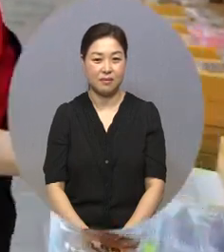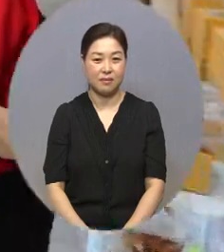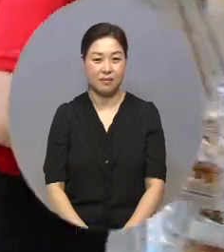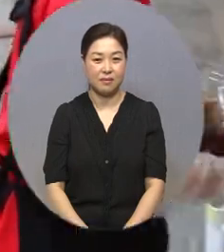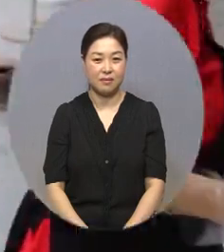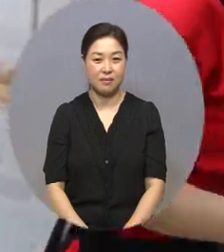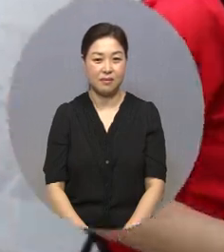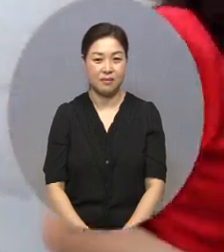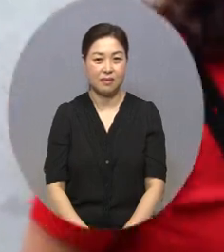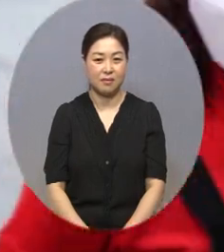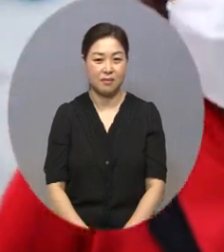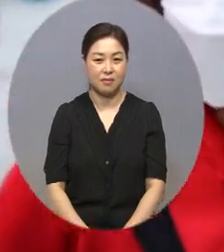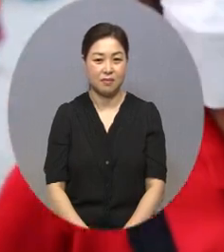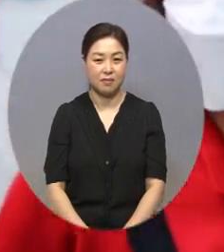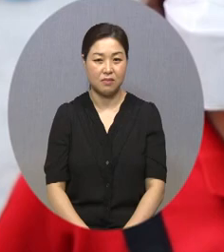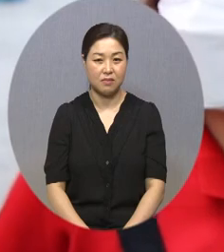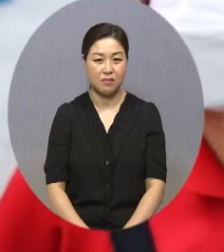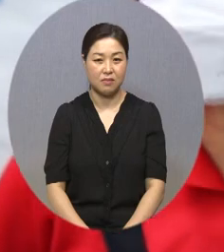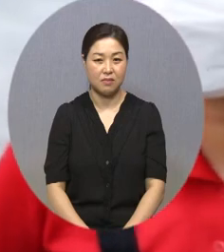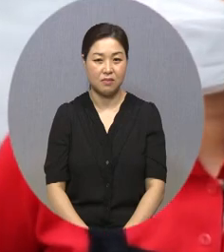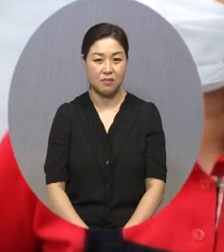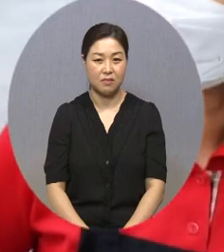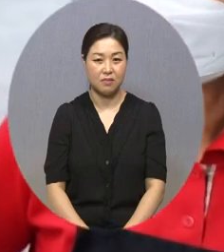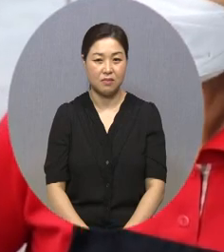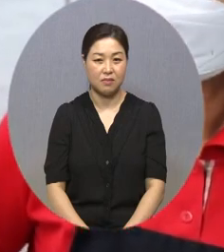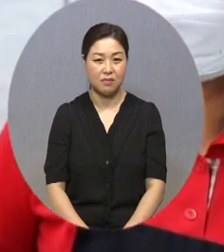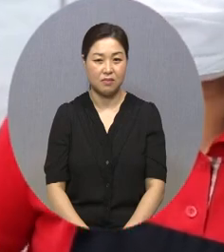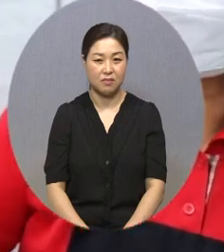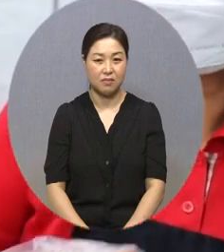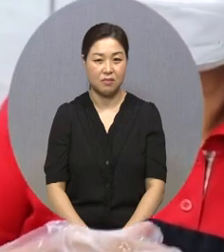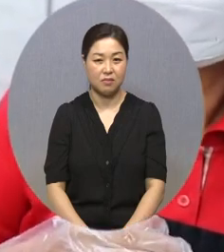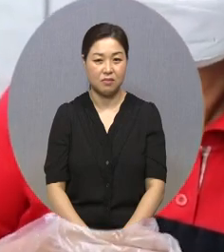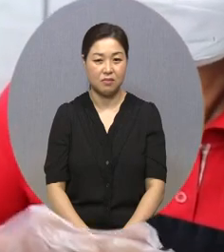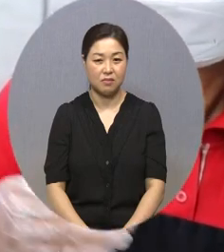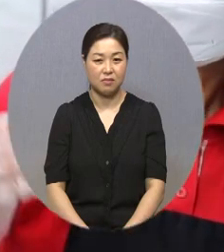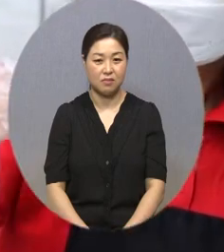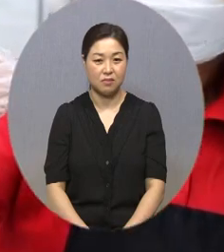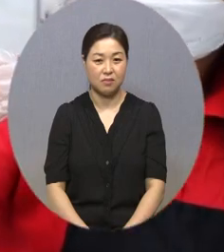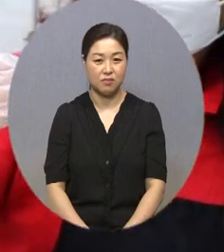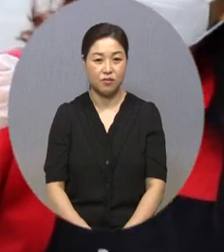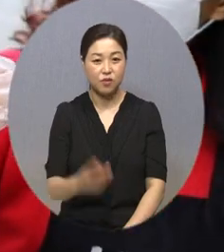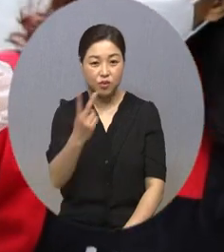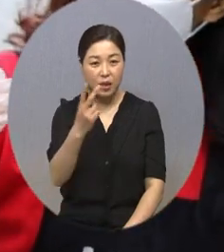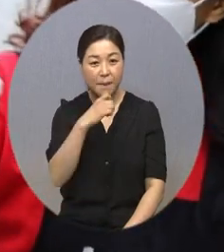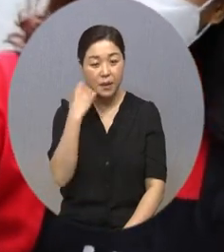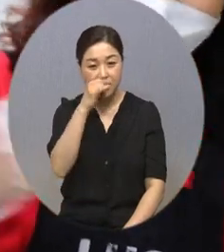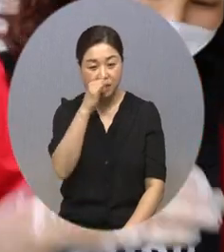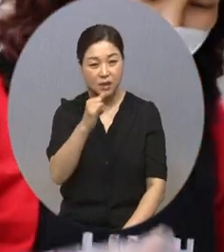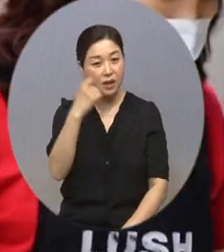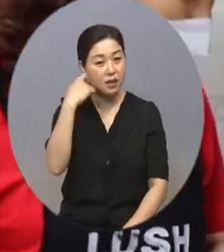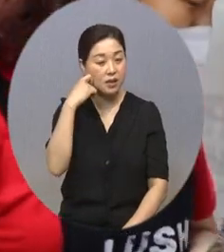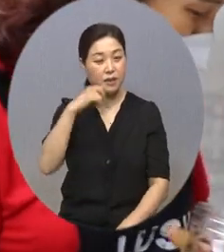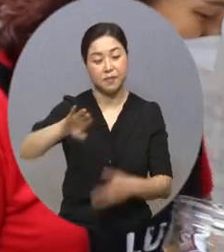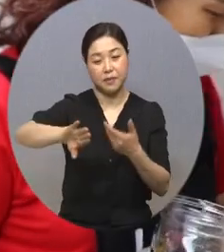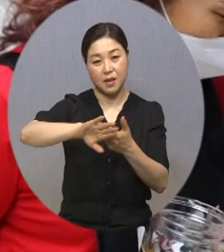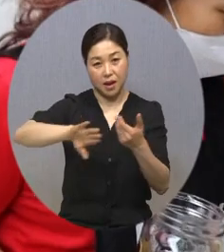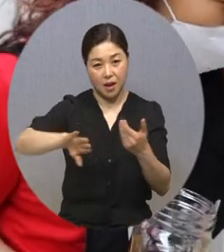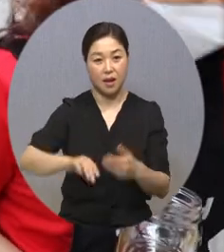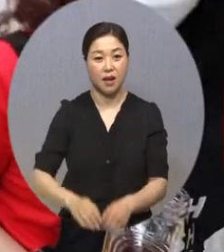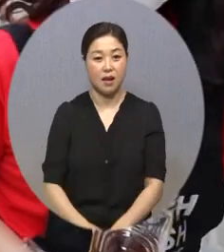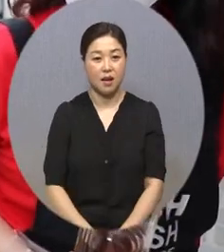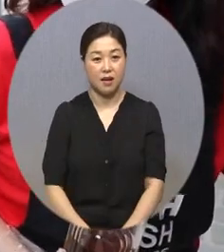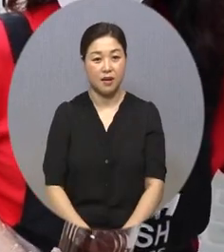음 어 아 곧 온도가 너무 많았는데 살은 매력 인거 같구요 내게 열어갈 수